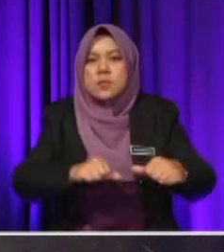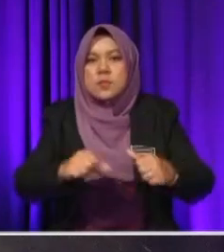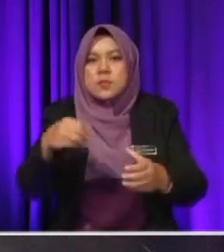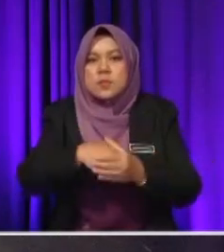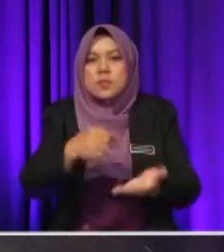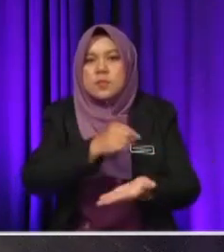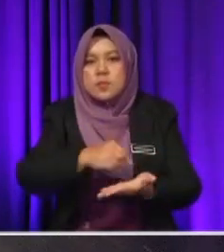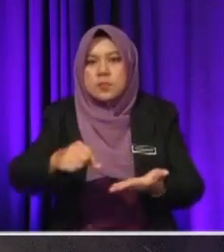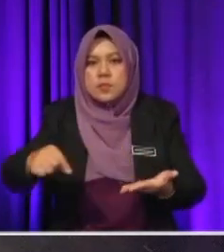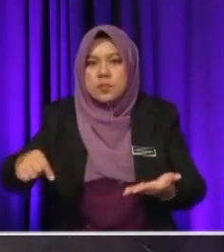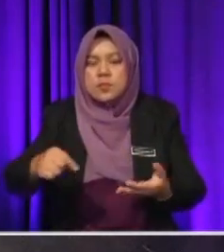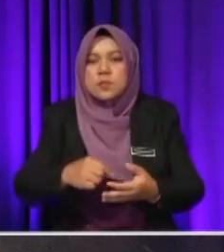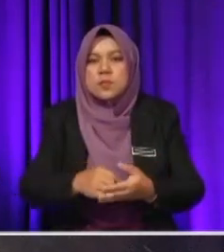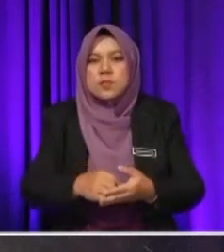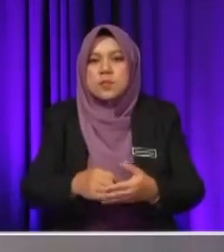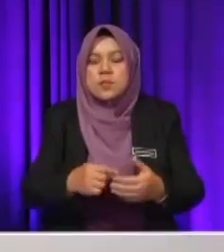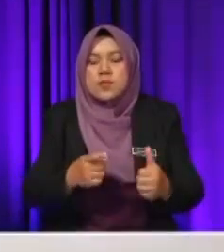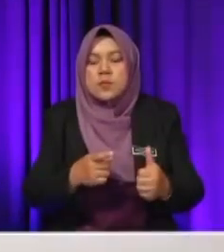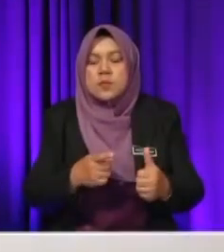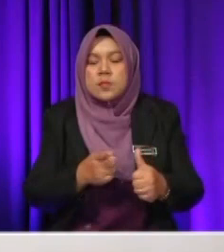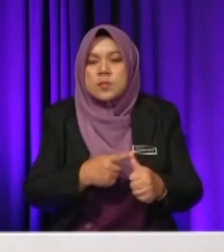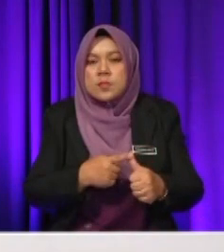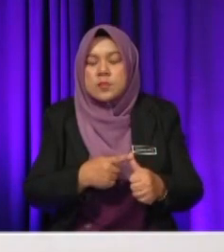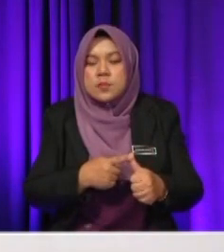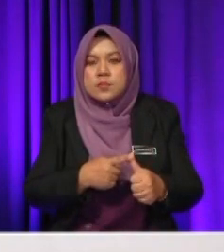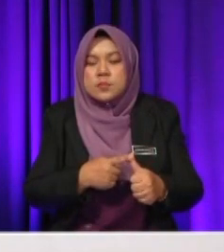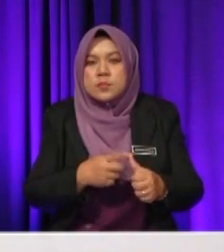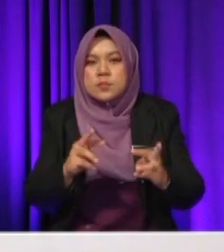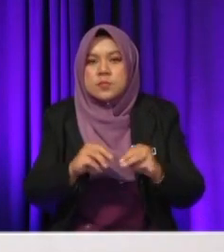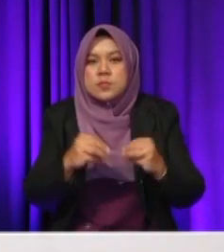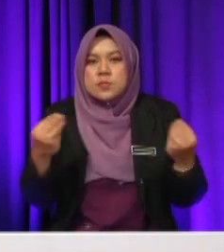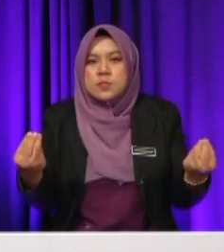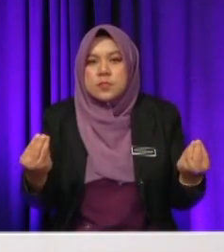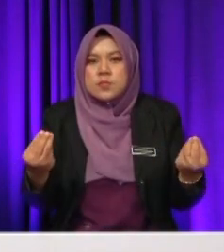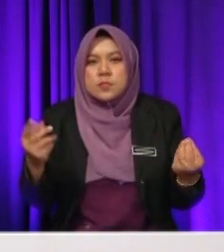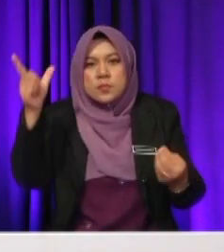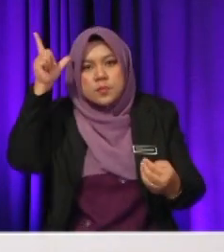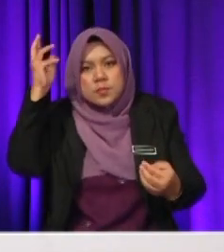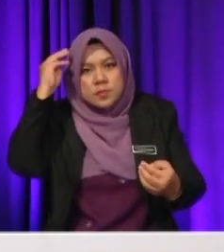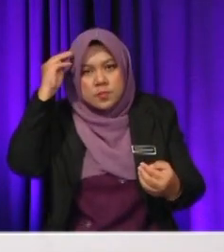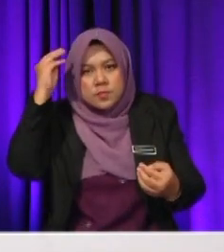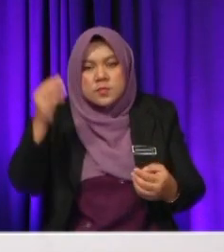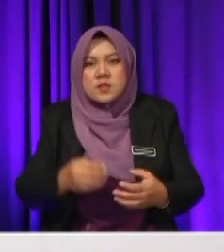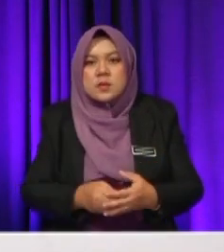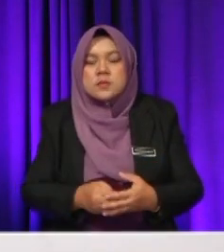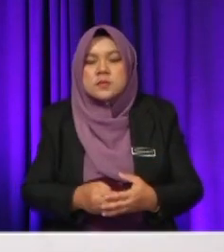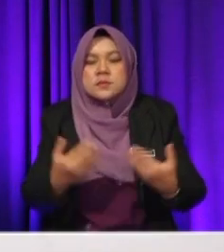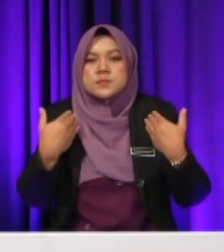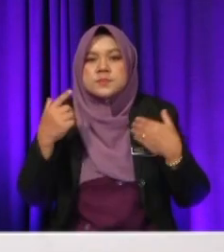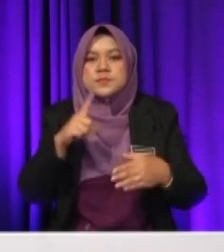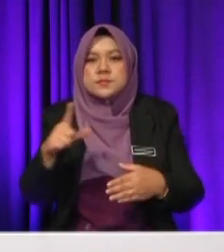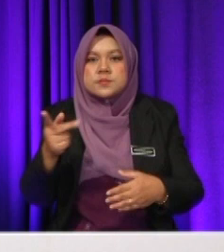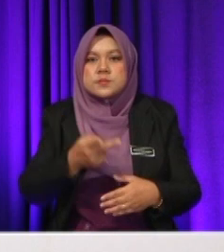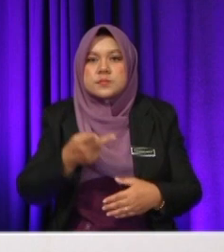dan terutama sekali kita lihat dalam majalah bulan Melayu ini adalah antara